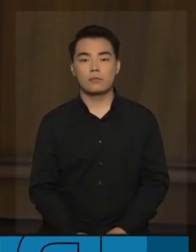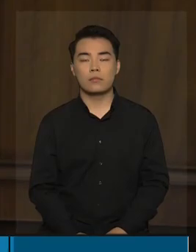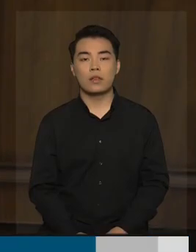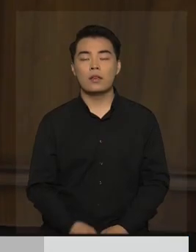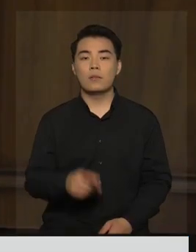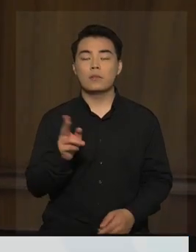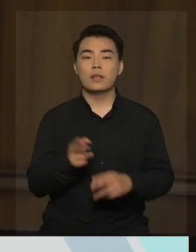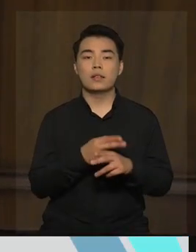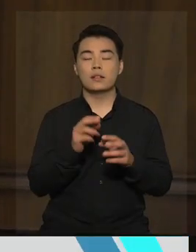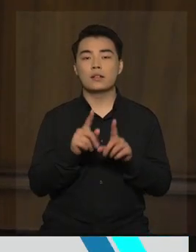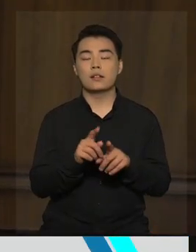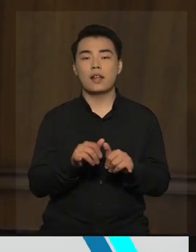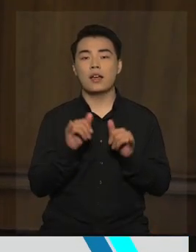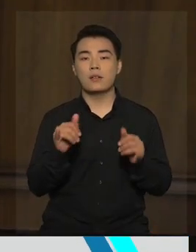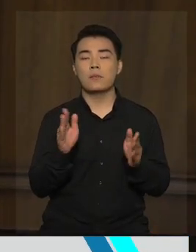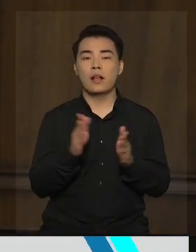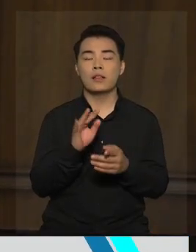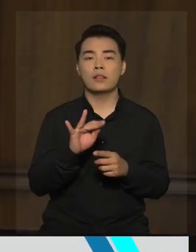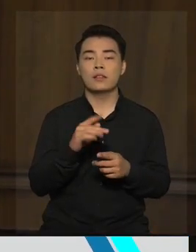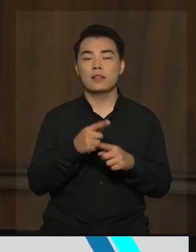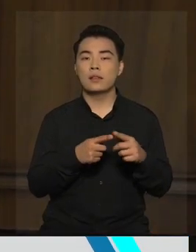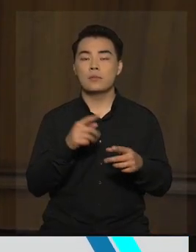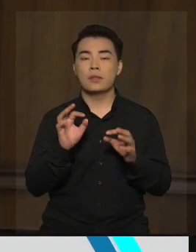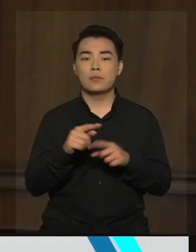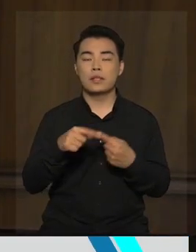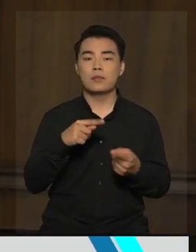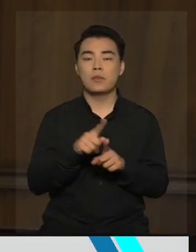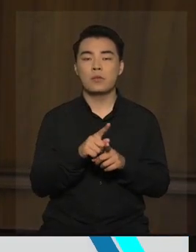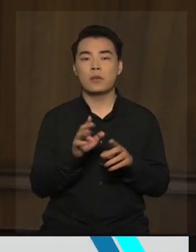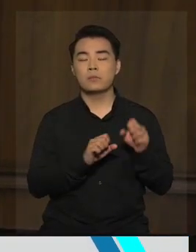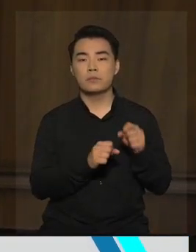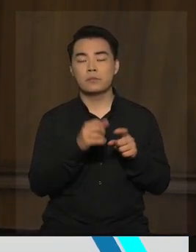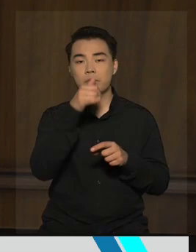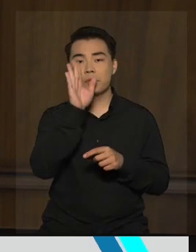Без развития малого и среднего бизнеса развитие устойчивой экономики невозможно. Это